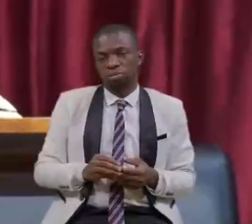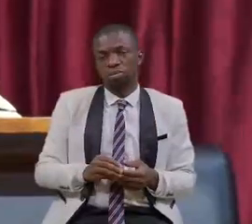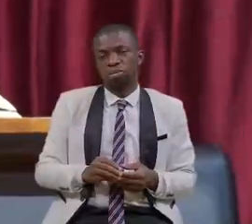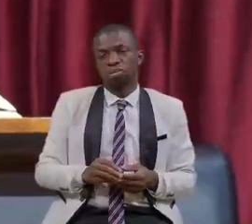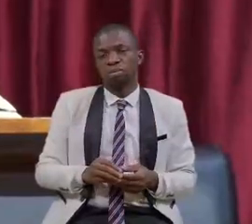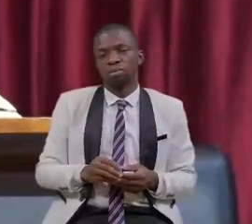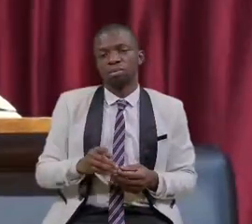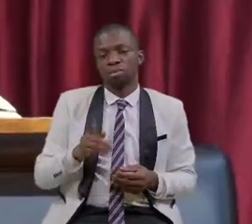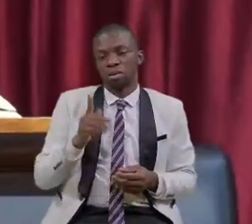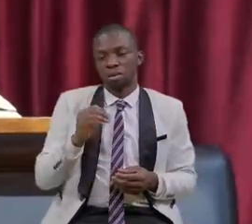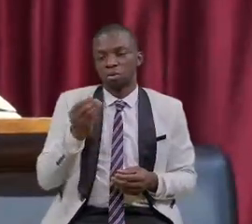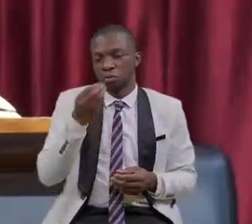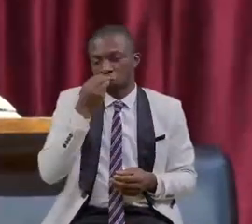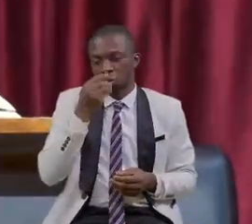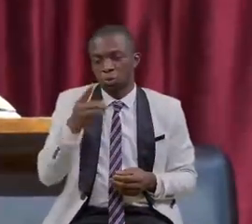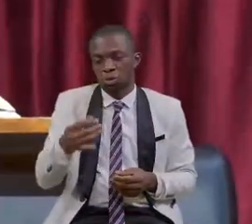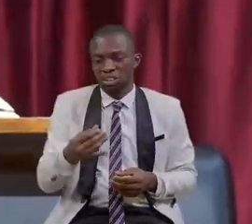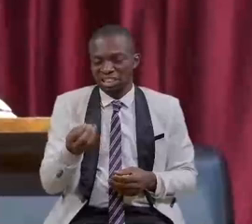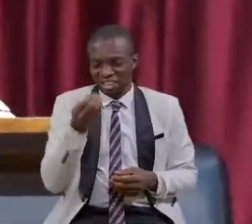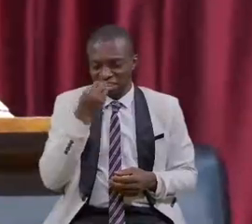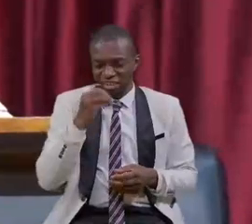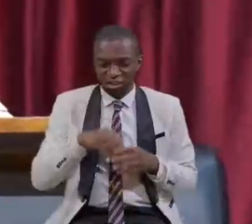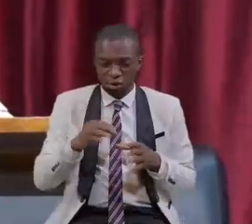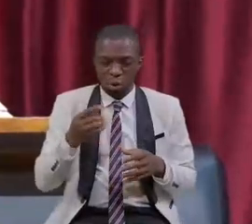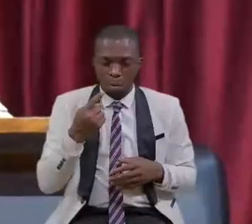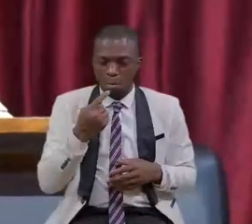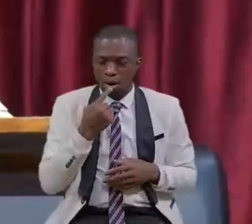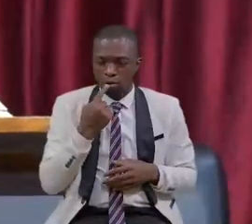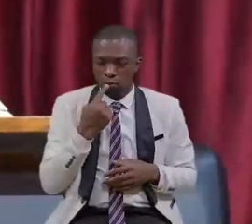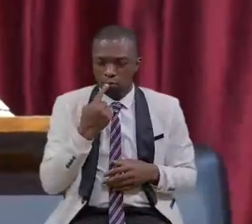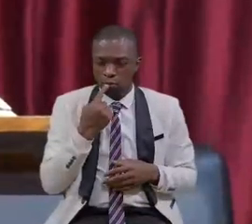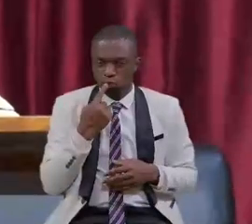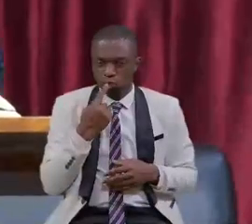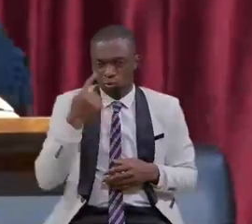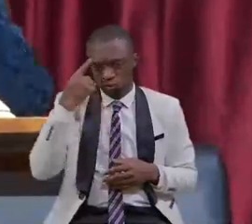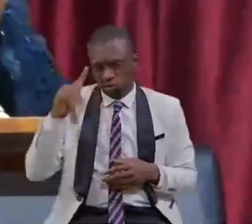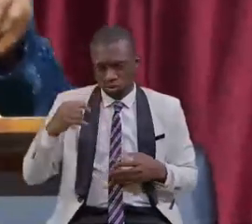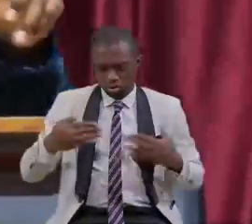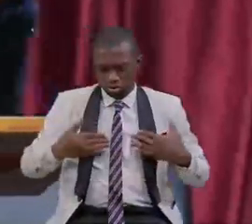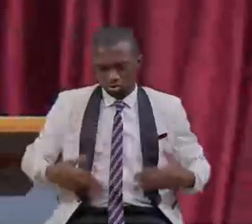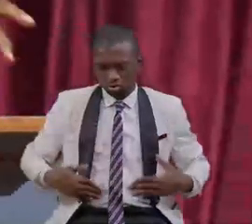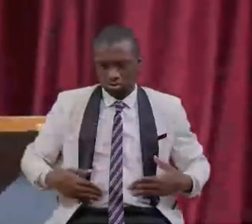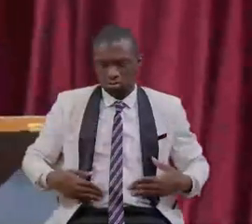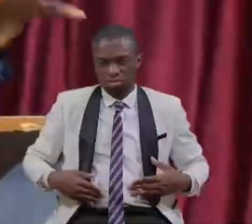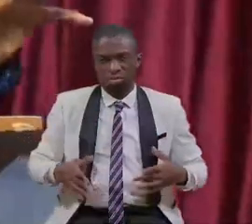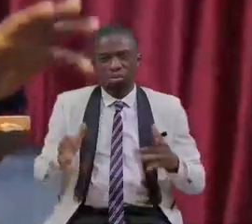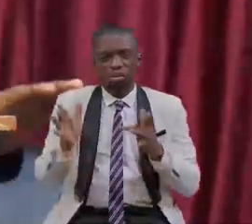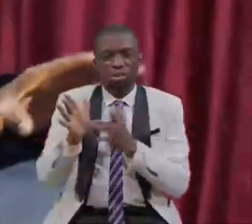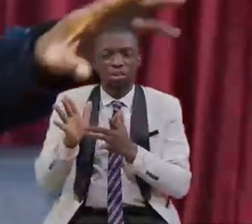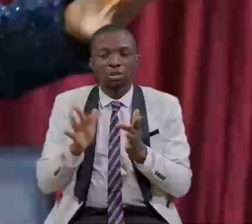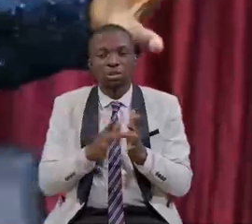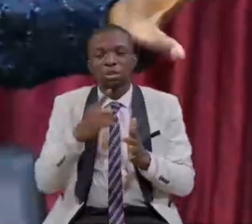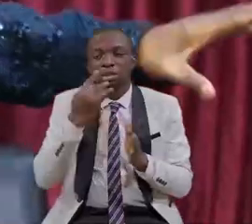Les provisions que je mets dans la bouche, c'est pour le corps. Jésus a dit,